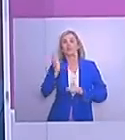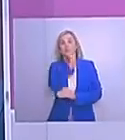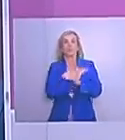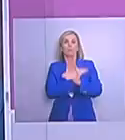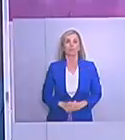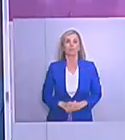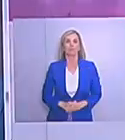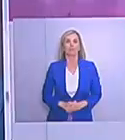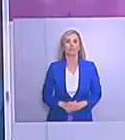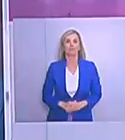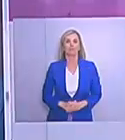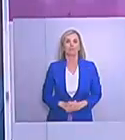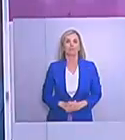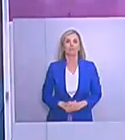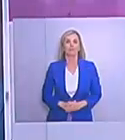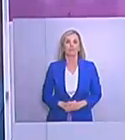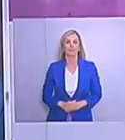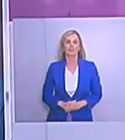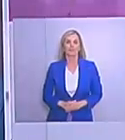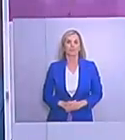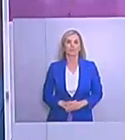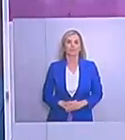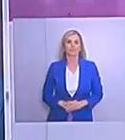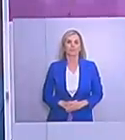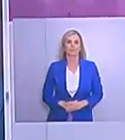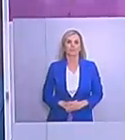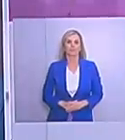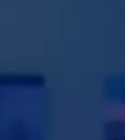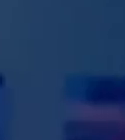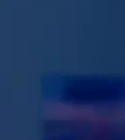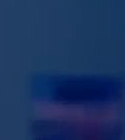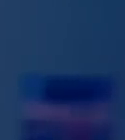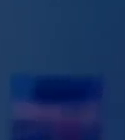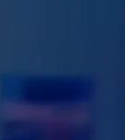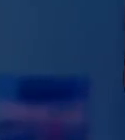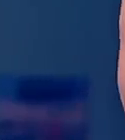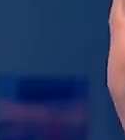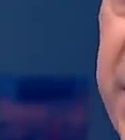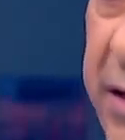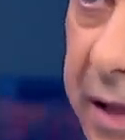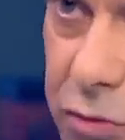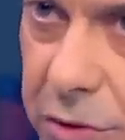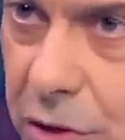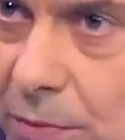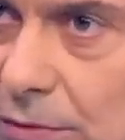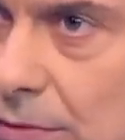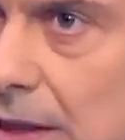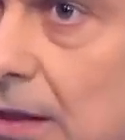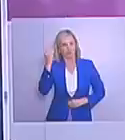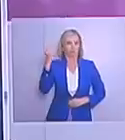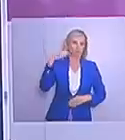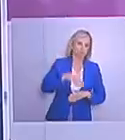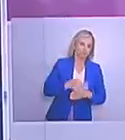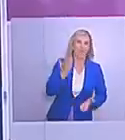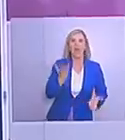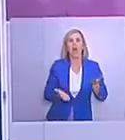μας. Για τα περαιτέρω θα δούμε βέβαια. Γιατί όλα εμείς έτσι κι αλλιώς οφείλουμε και θα το κάνουμε. Δηλαδή να αναζητήσουμε και την κυρία Ζωή Κωνσταντοπούλου